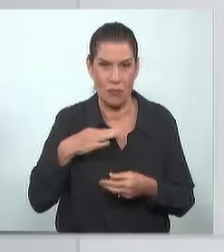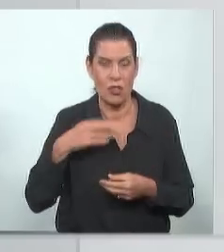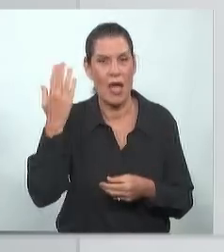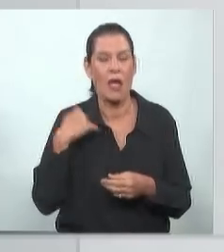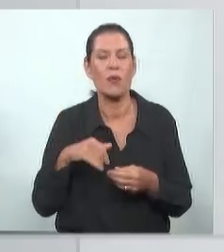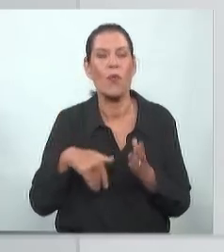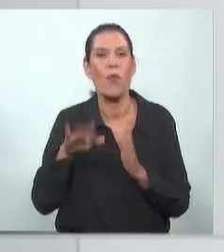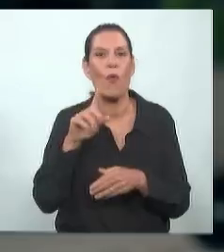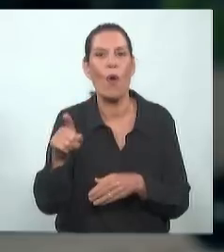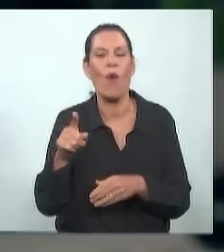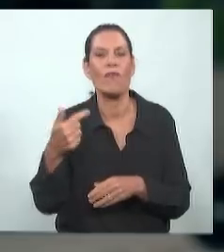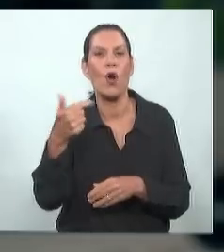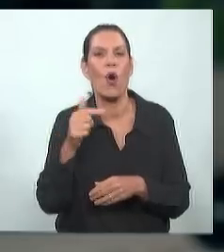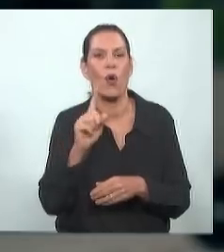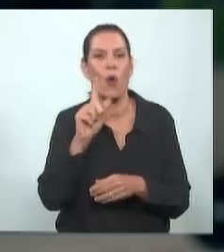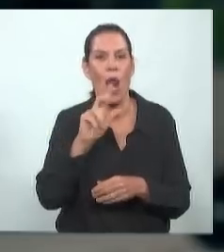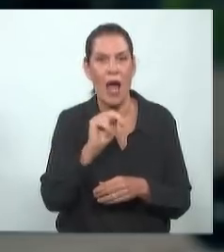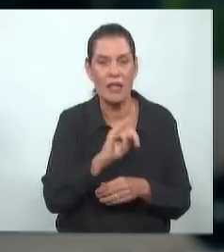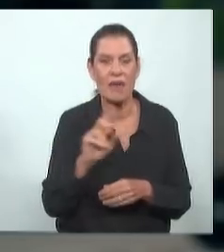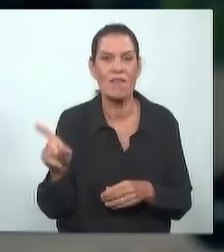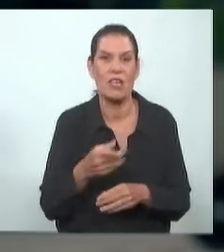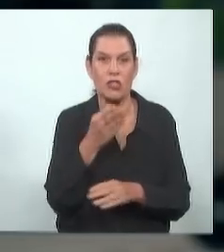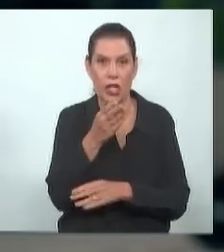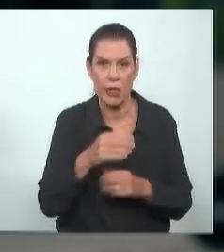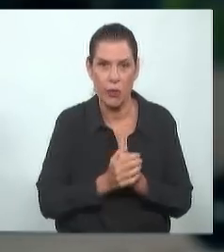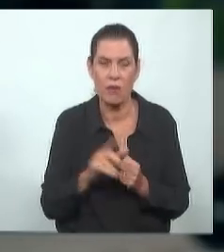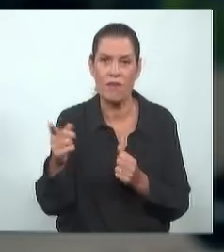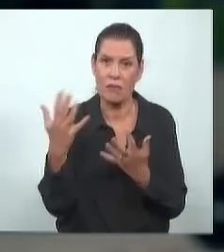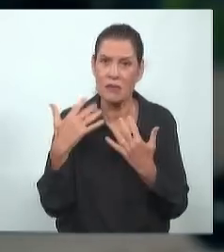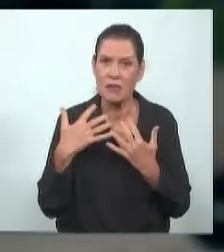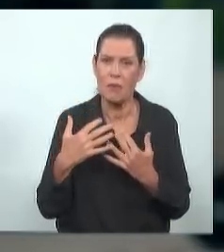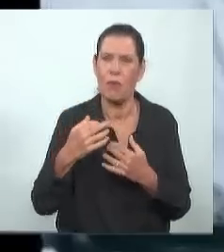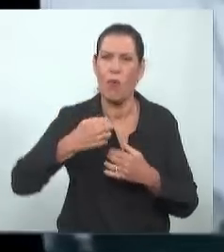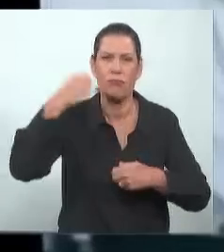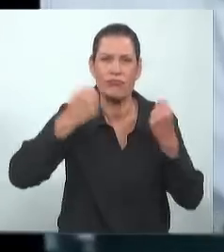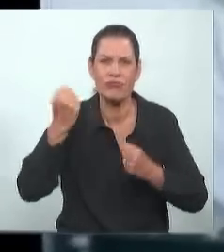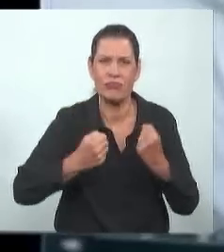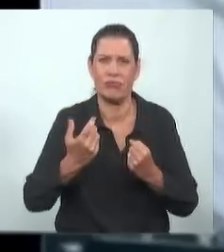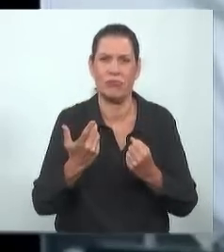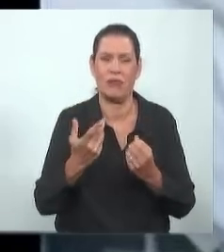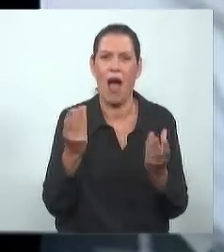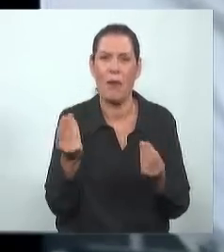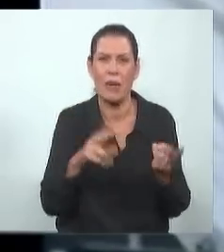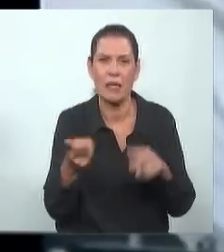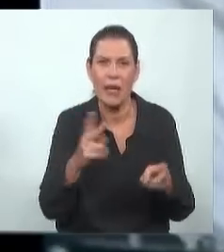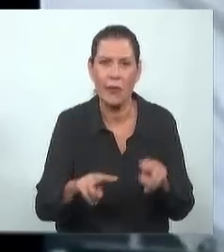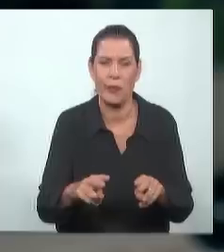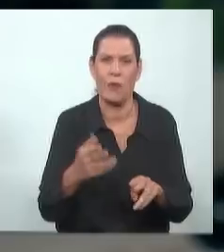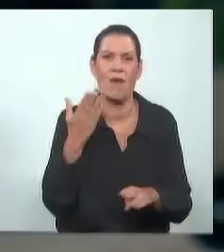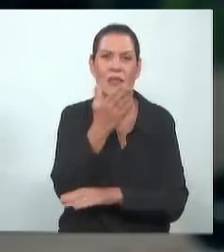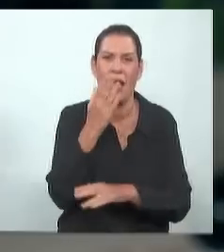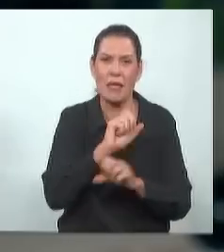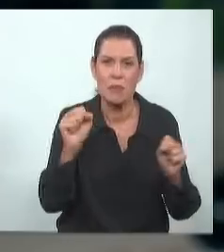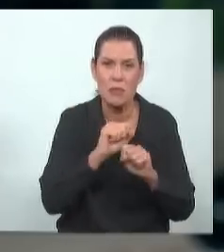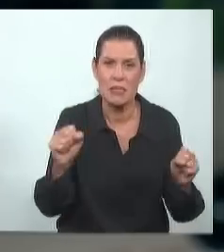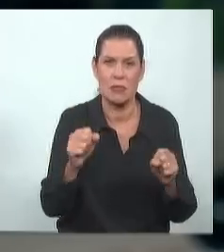הם סיפרו על שנפלו פגזים ונפצעו המונים ונהרגו סביבם. טנקים התפוצצו ומסעיות התפוצצו, והם